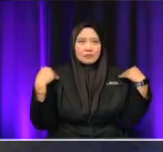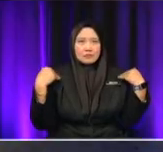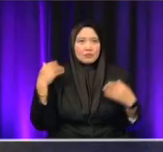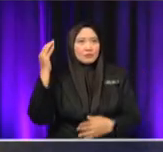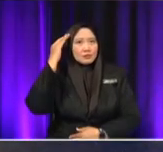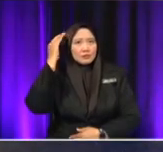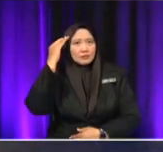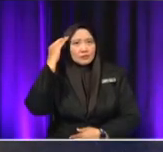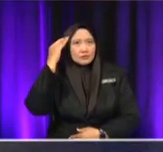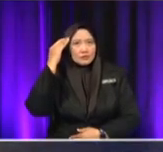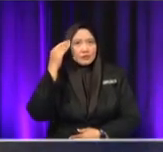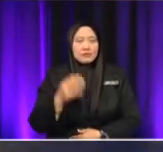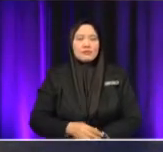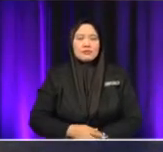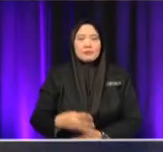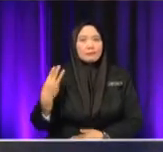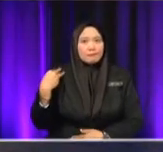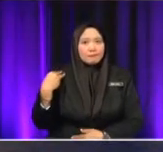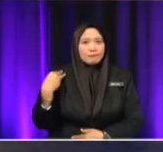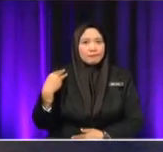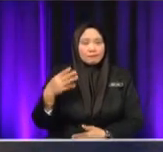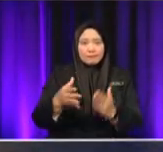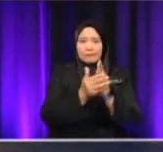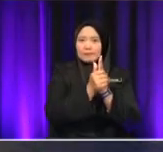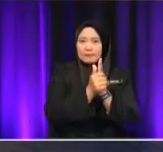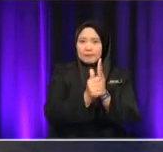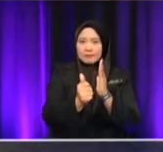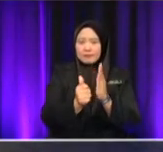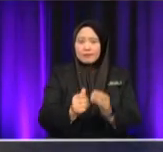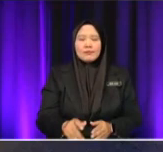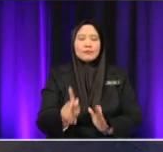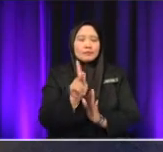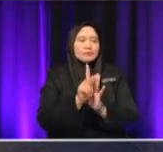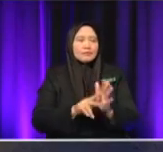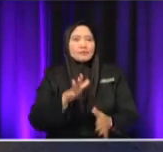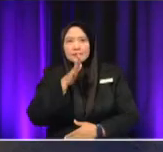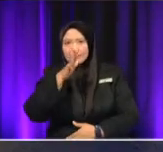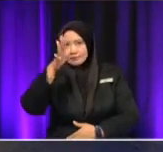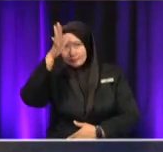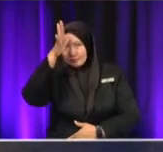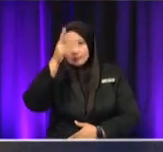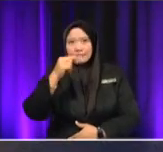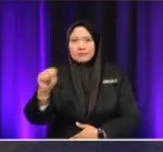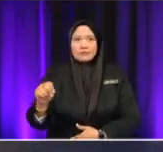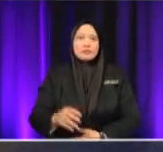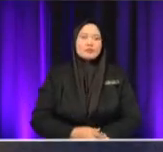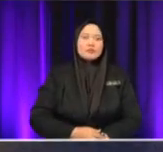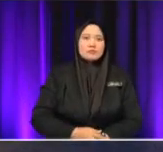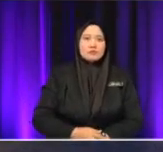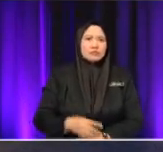ada keluarga masing-masing dan penuh dengan tanggung jawab dalam keluarga tersebut jadi susah